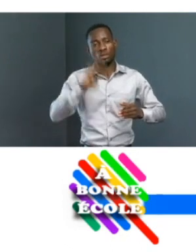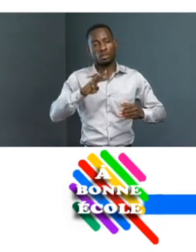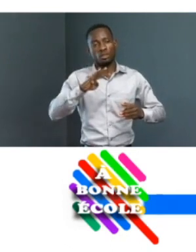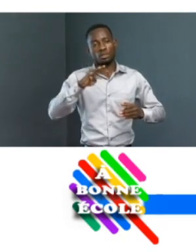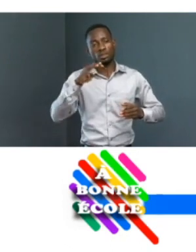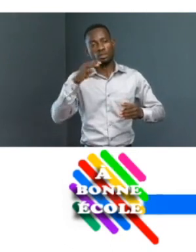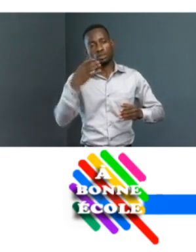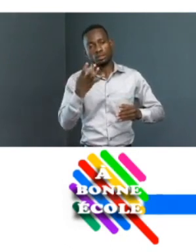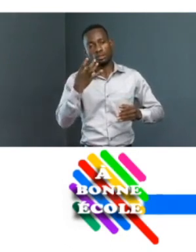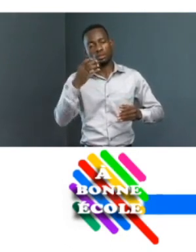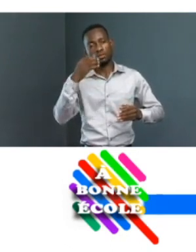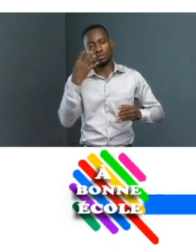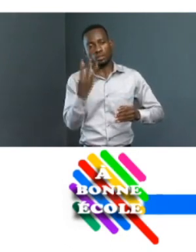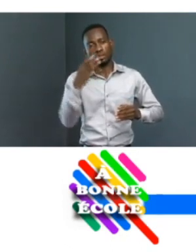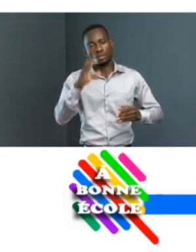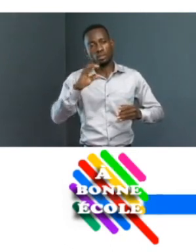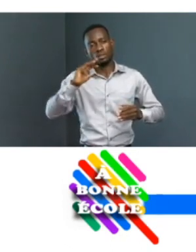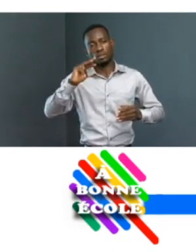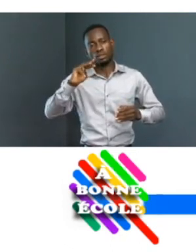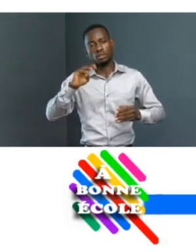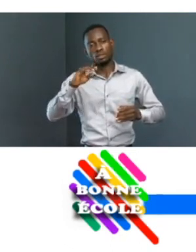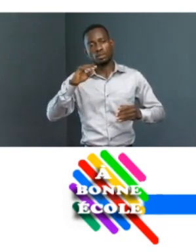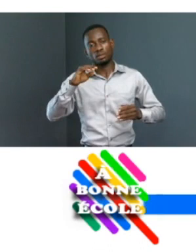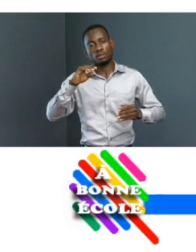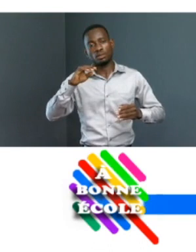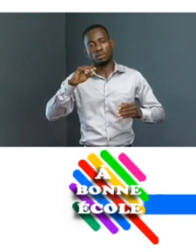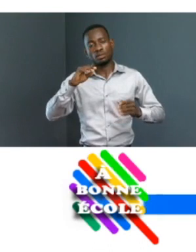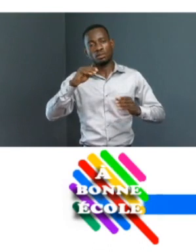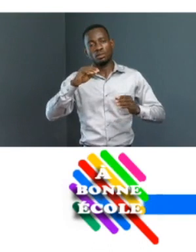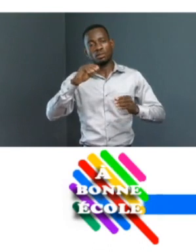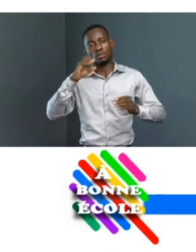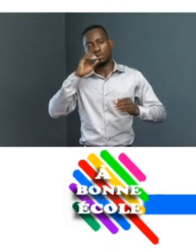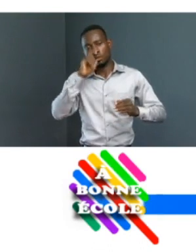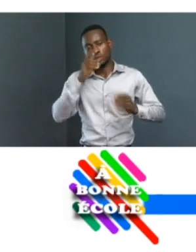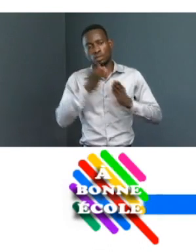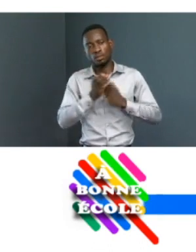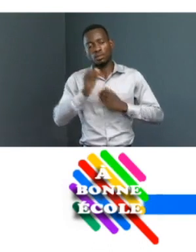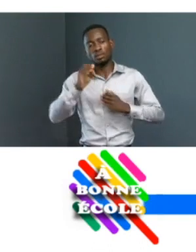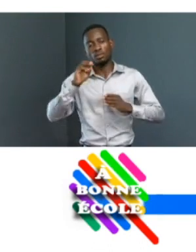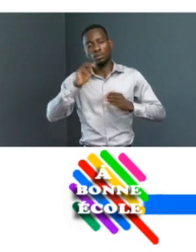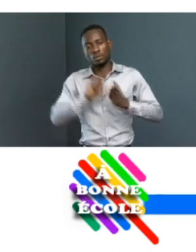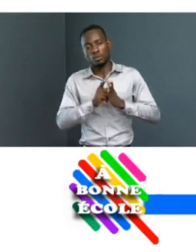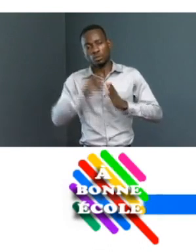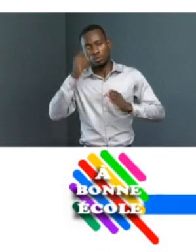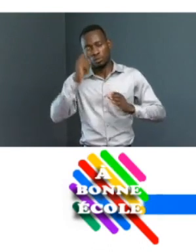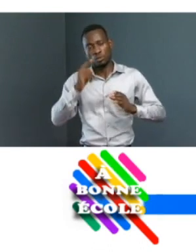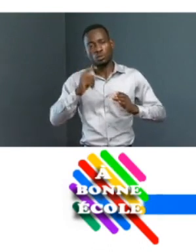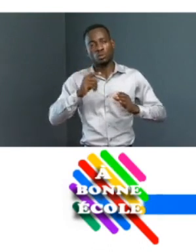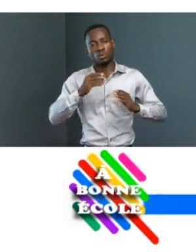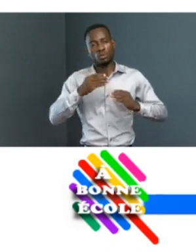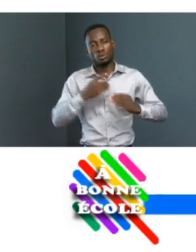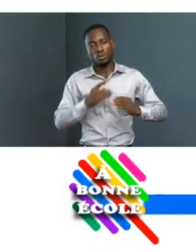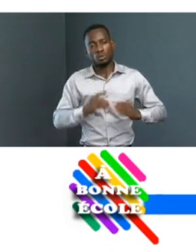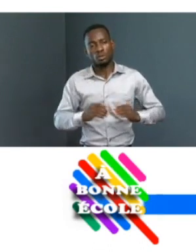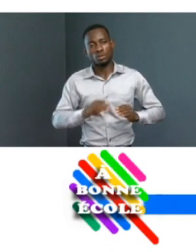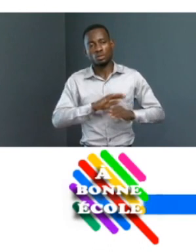de dioxygène par minute, je dis bien par minute, pour l'oxydation complète des aliments absorbés.